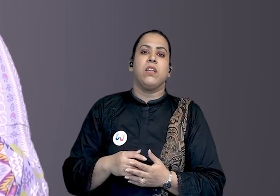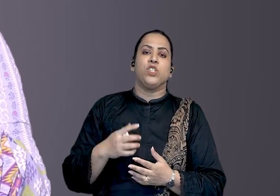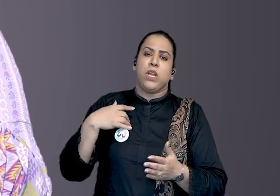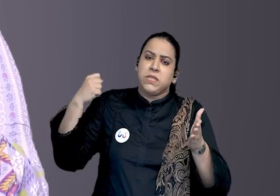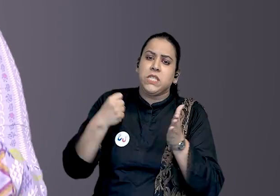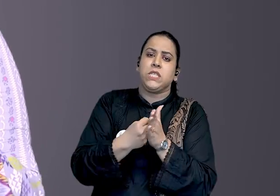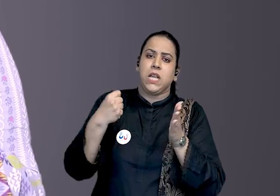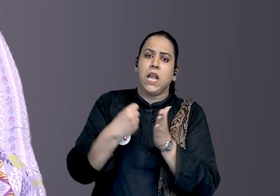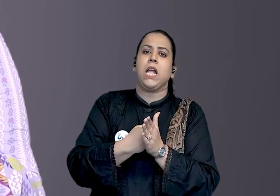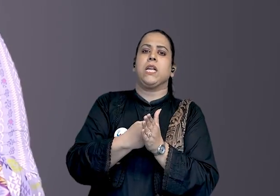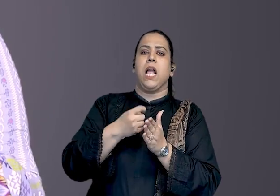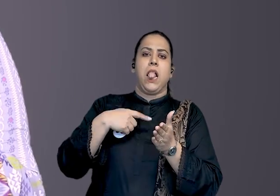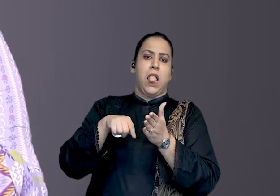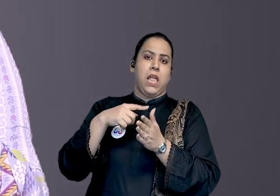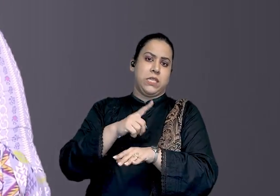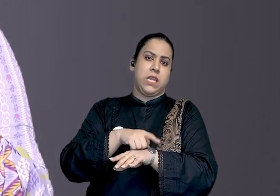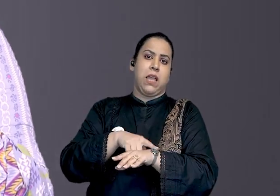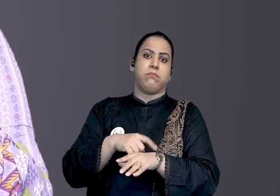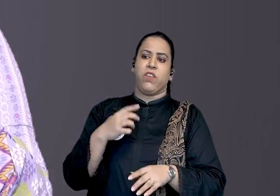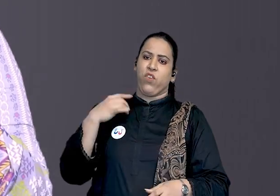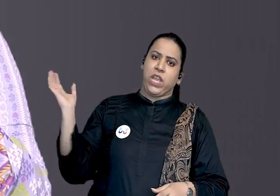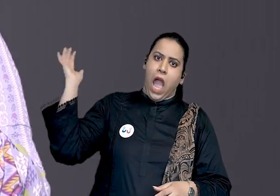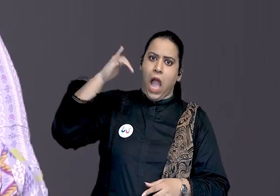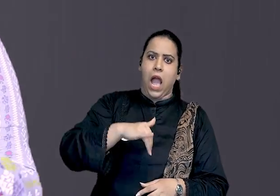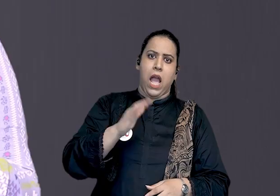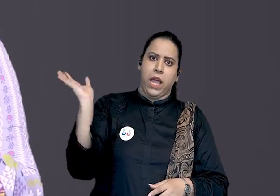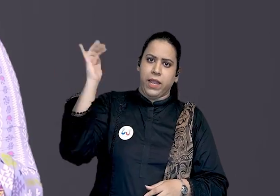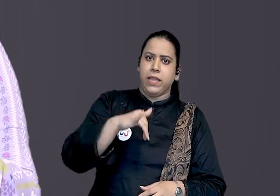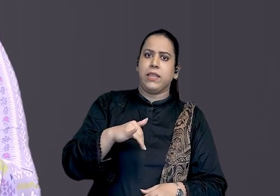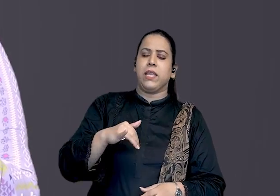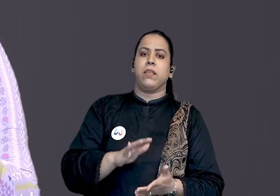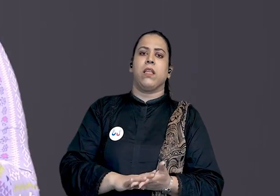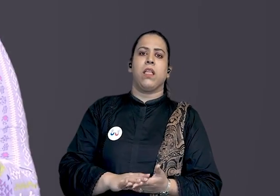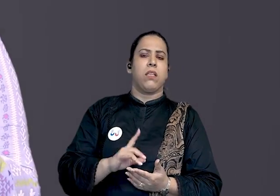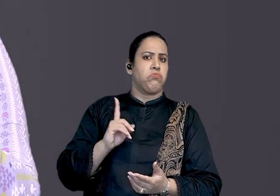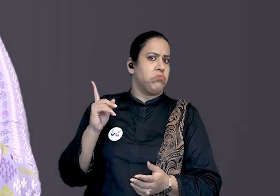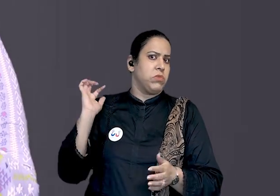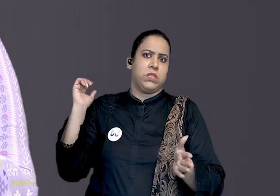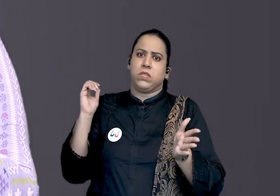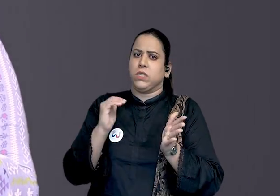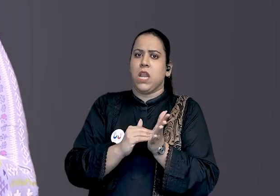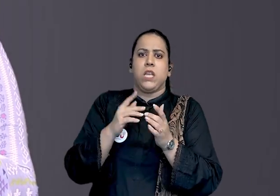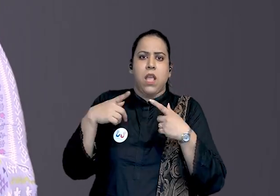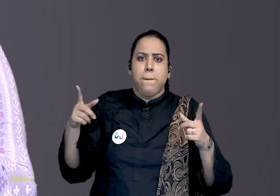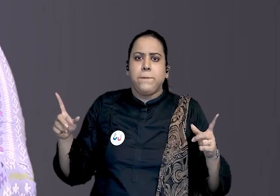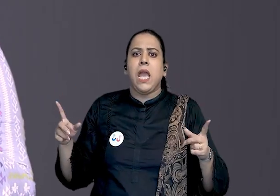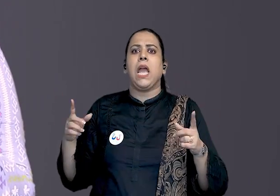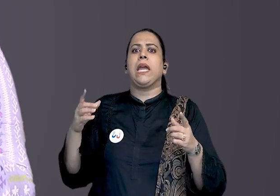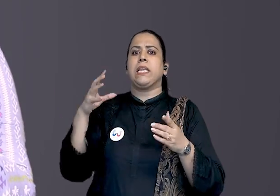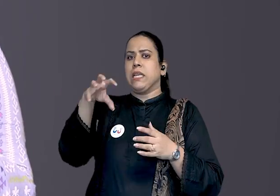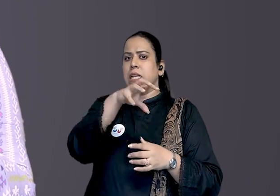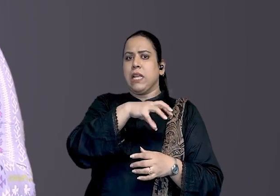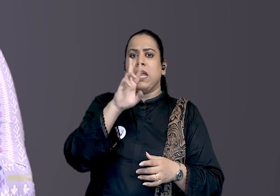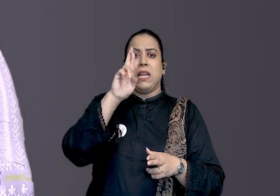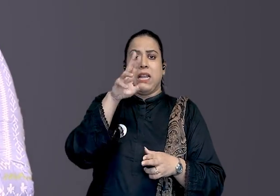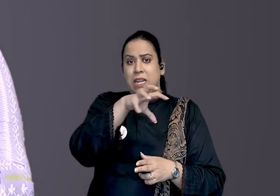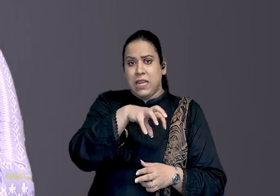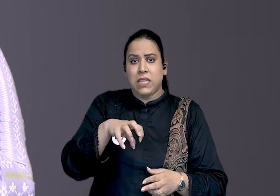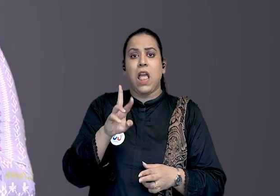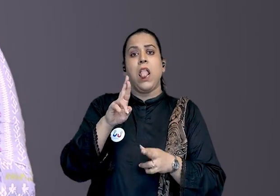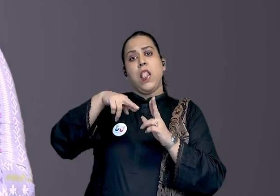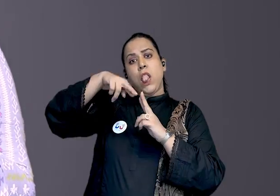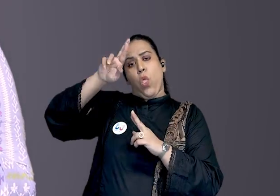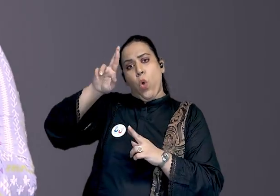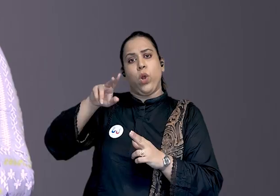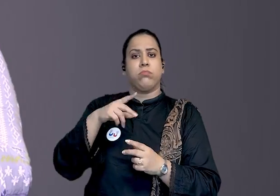subcontinent but beyond that. تو وہ جو ان کا ایک کورسپونڈنس ہو رہی تھی، وہ کورسپونڈنس جو ہے وہ انٹرسٹنگ بات میں آپ کو بتاتی